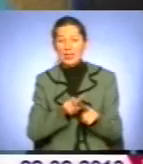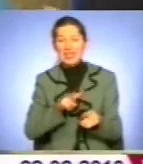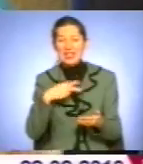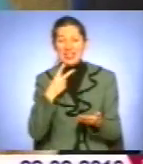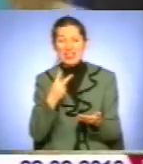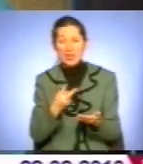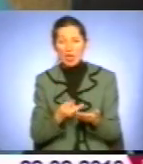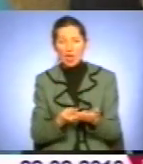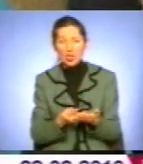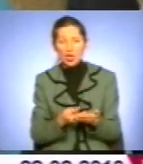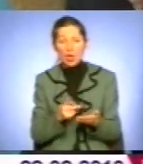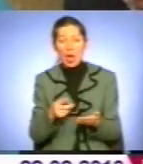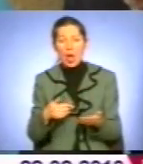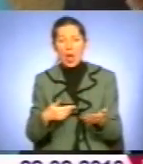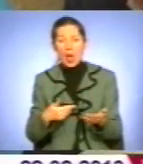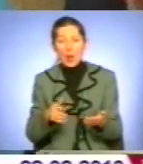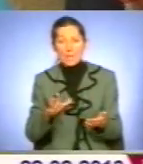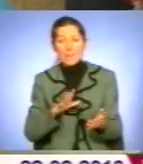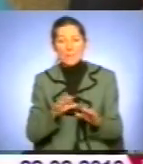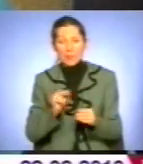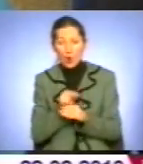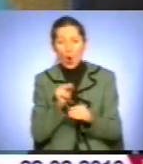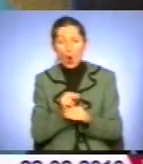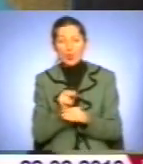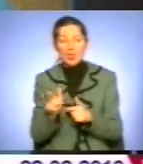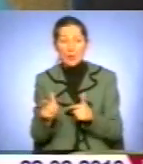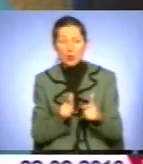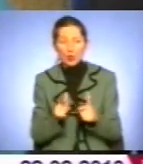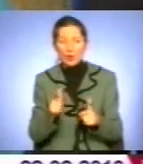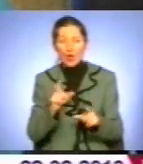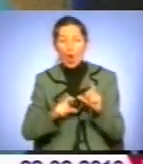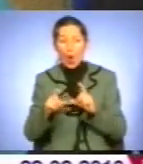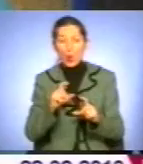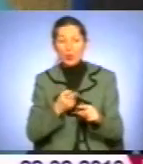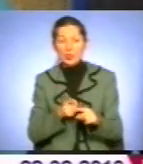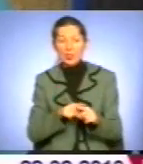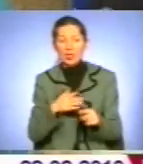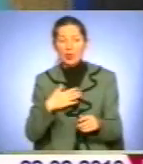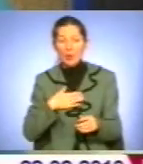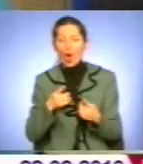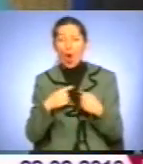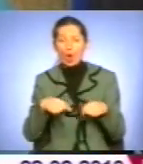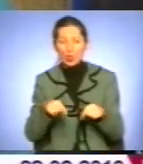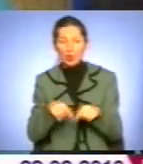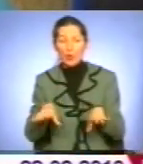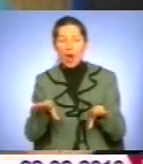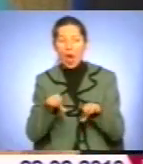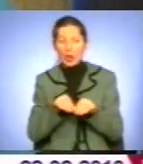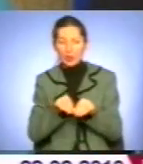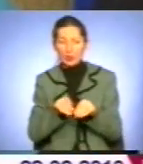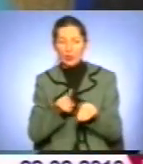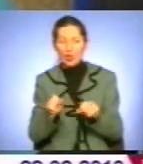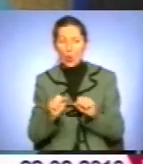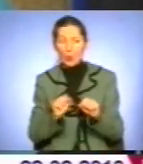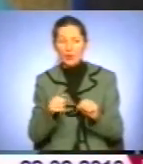на проходження підготовки у вас на курсах, які, скажімо, ми зорганізуємо разом, чи управління